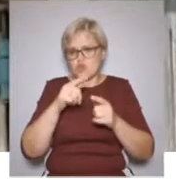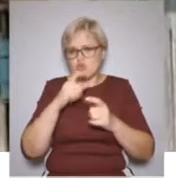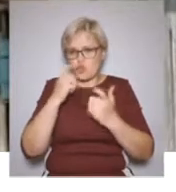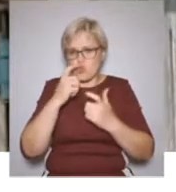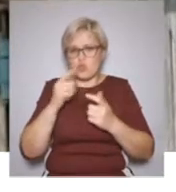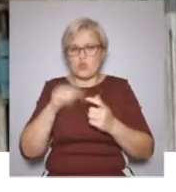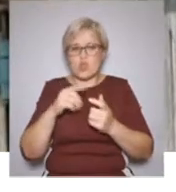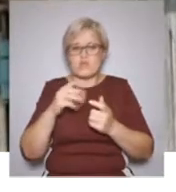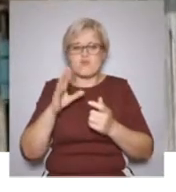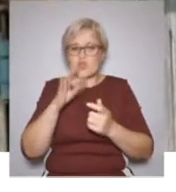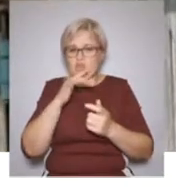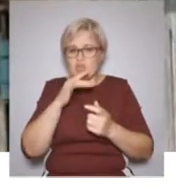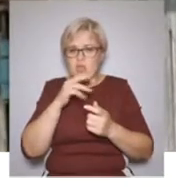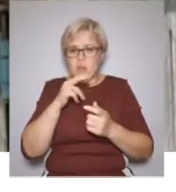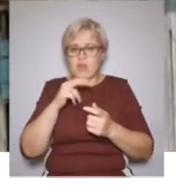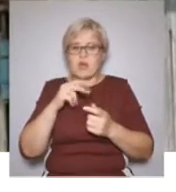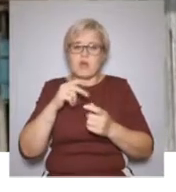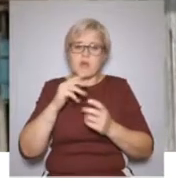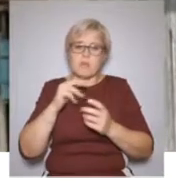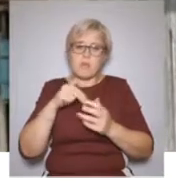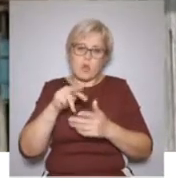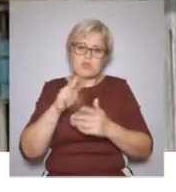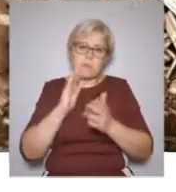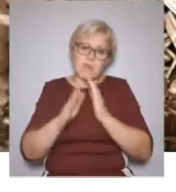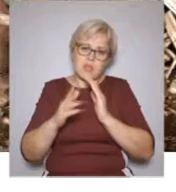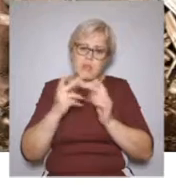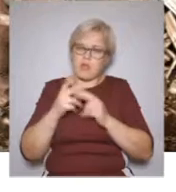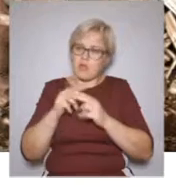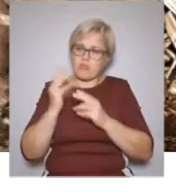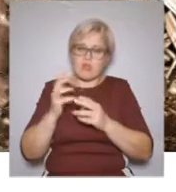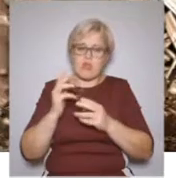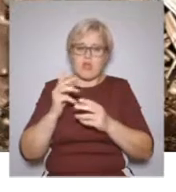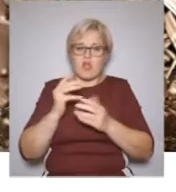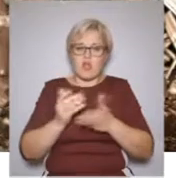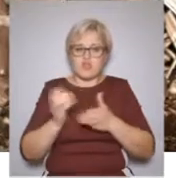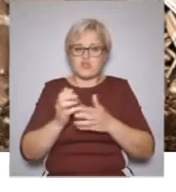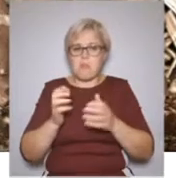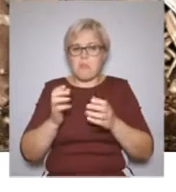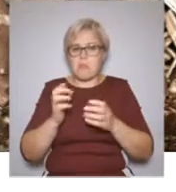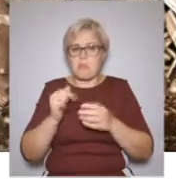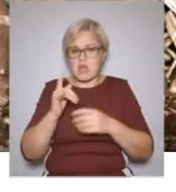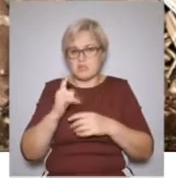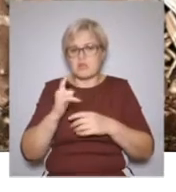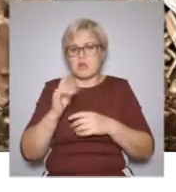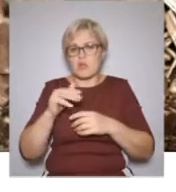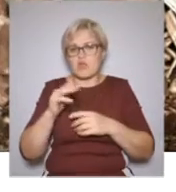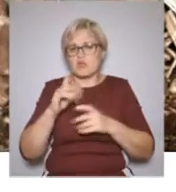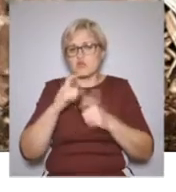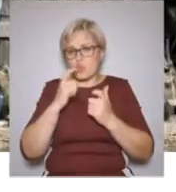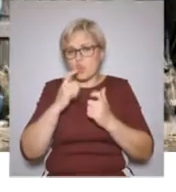с одноклассниками сверстниками то есть которые уже ходили я тоже пошел мне там понравилось